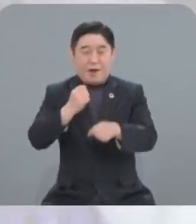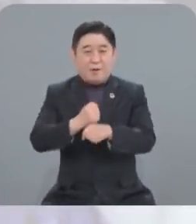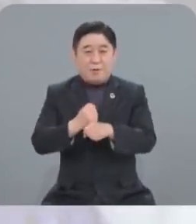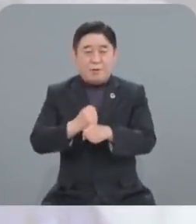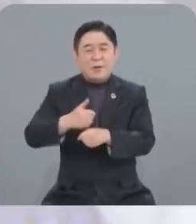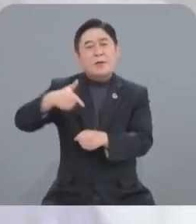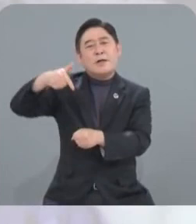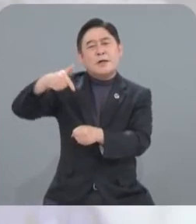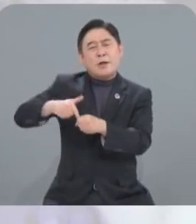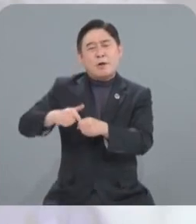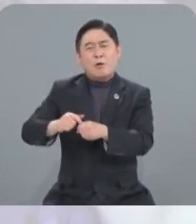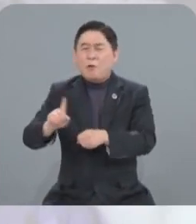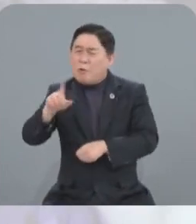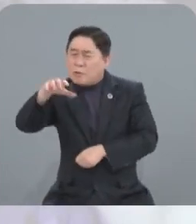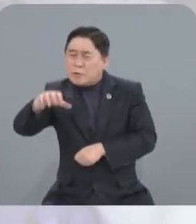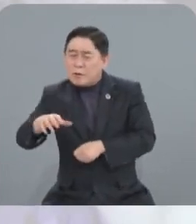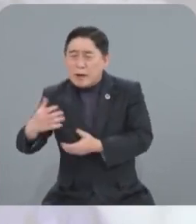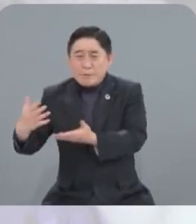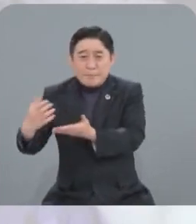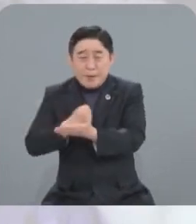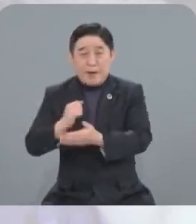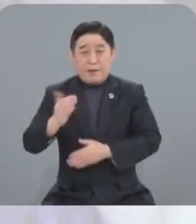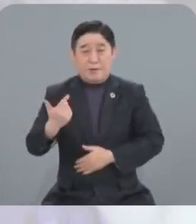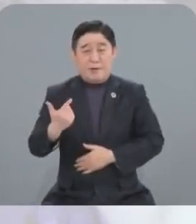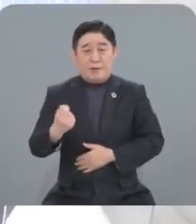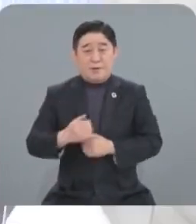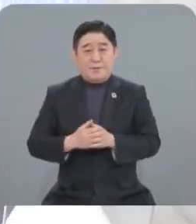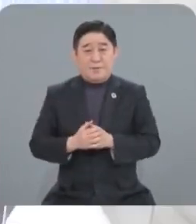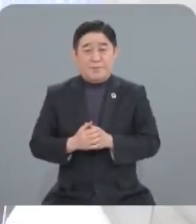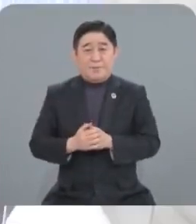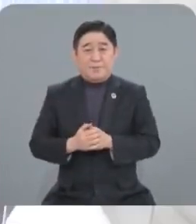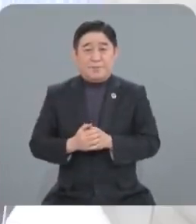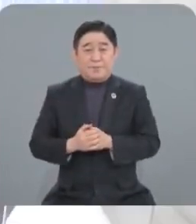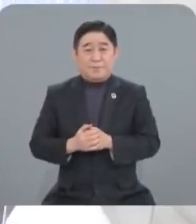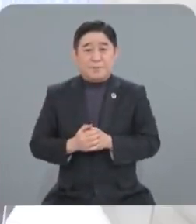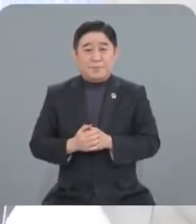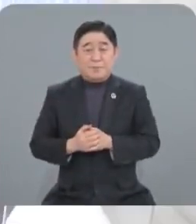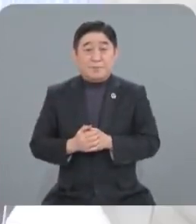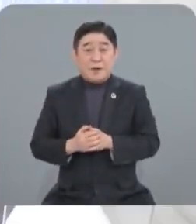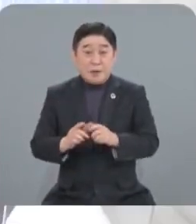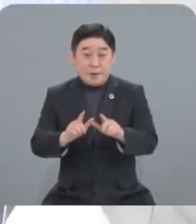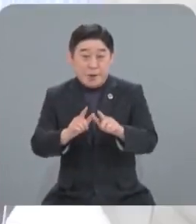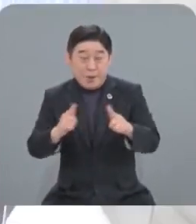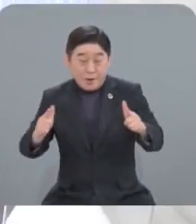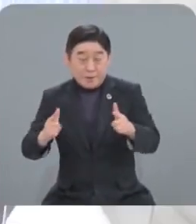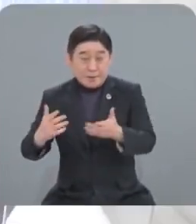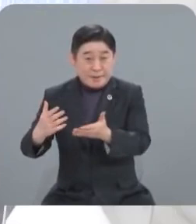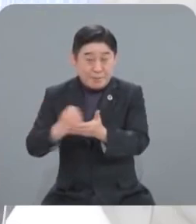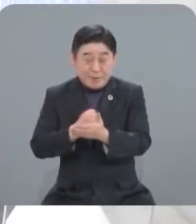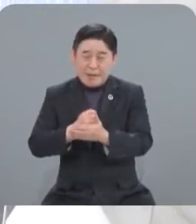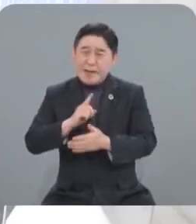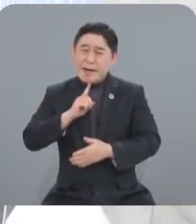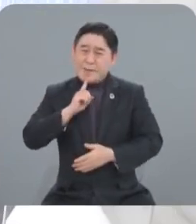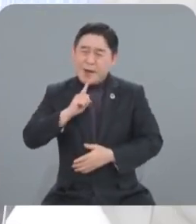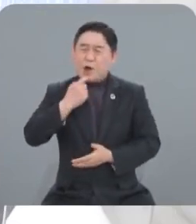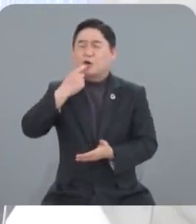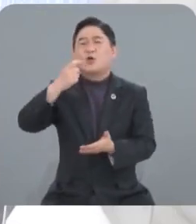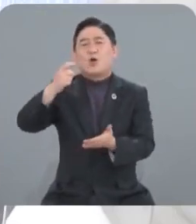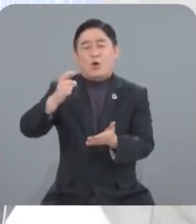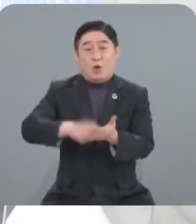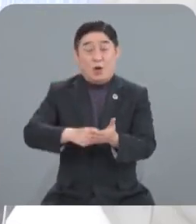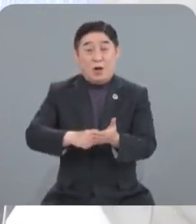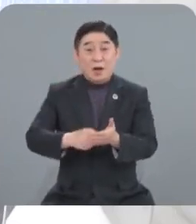그 10년을 어디선가 구해 와야 합니다 이런 비대칭 무기를 확보하자 고 말하는 건 쉽습니다